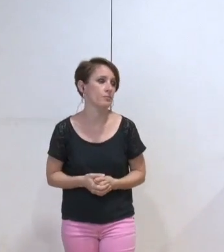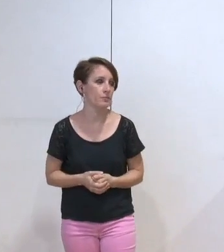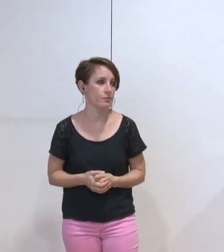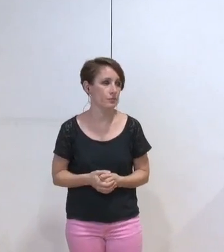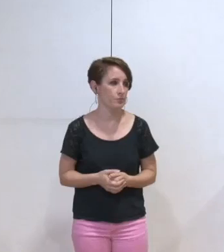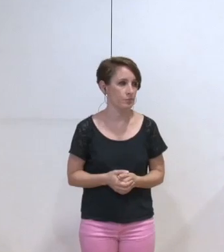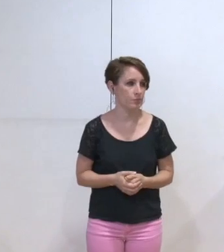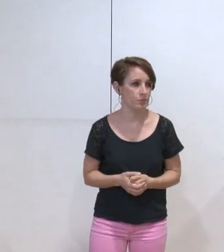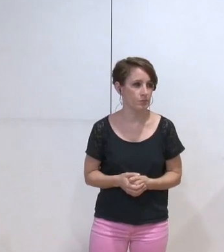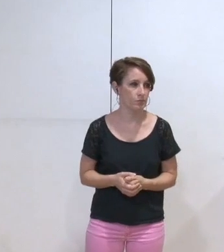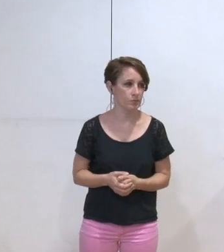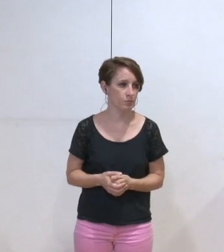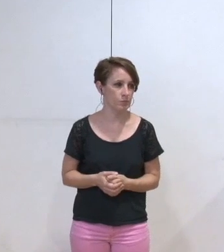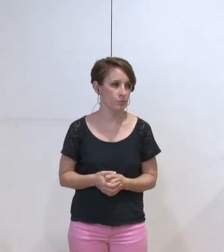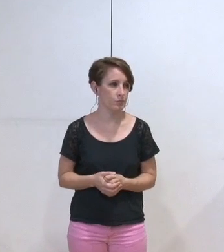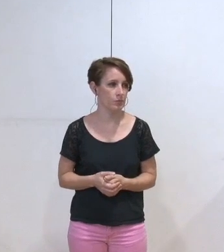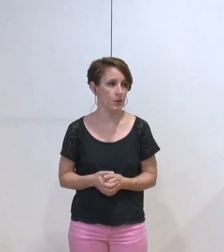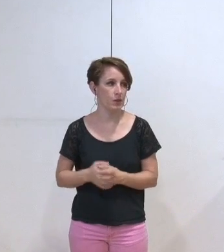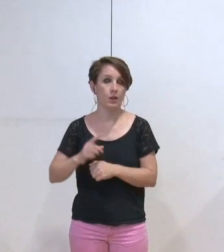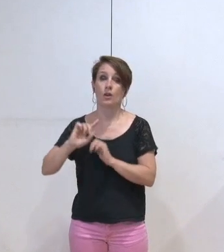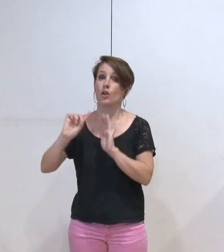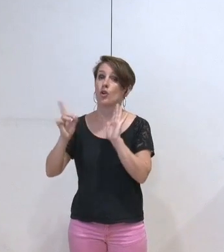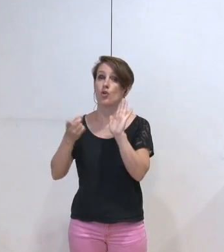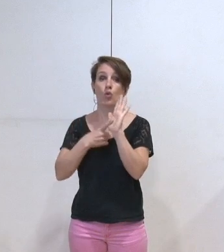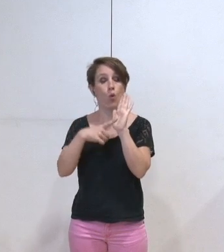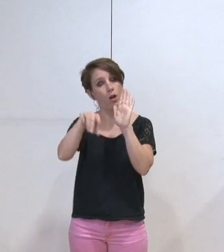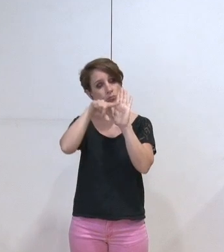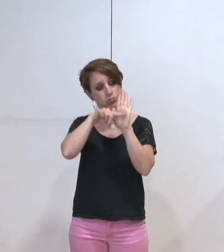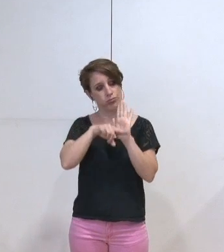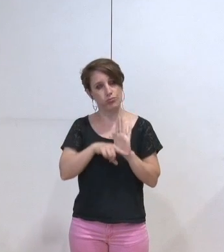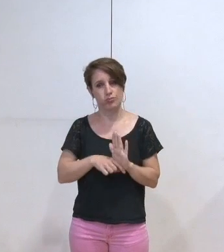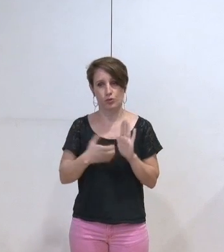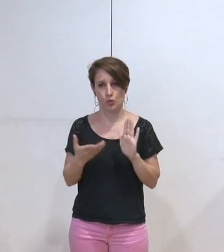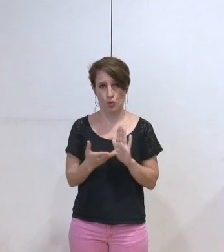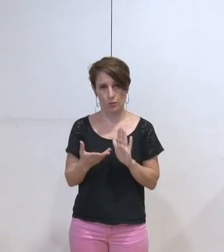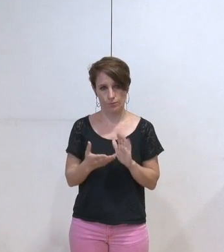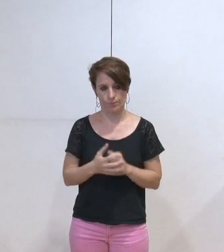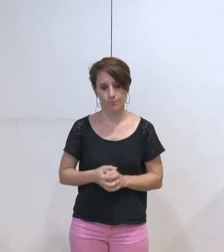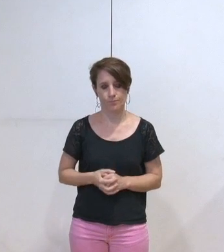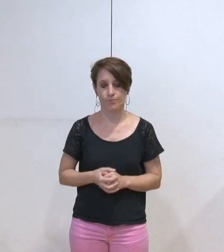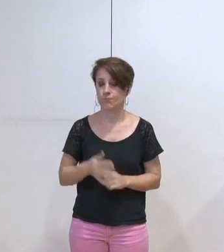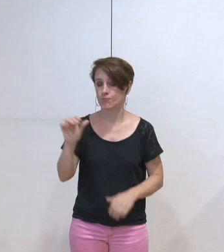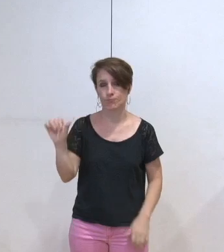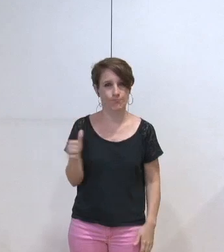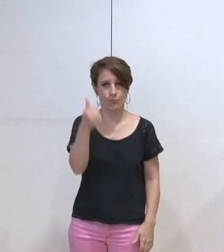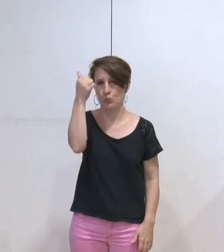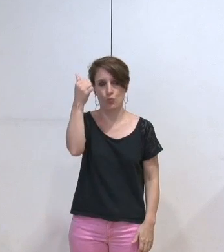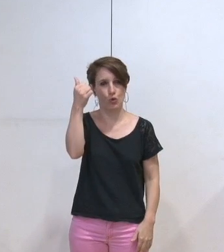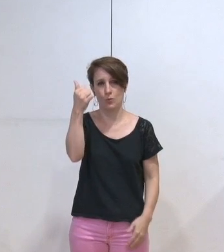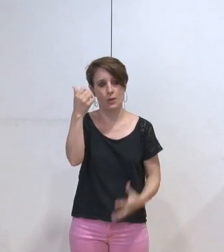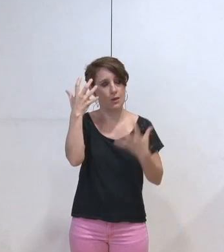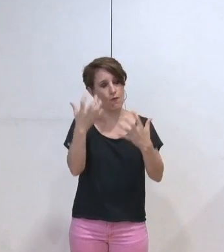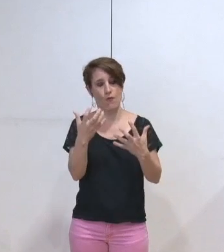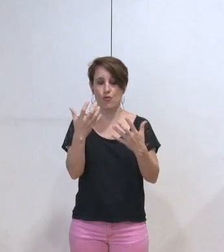loisir quels sont ces droits la premier que nous voulons mettre en en évidence et qui rejoint